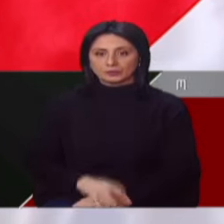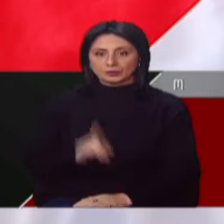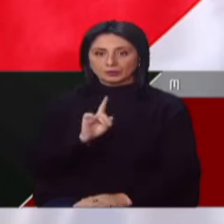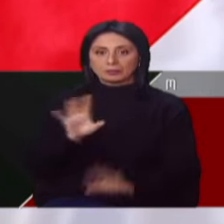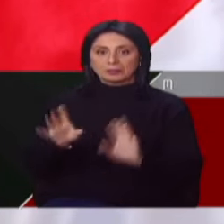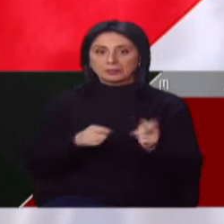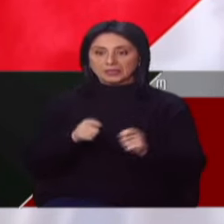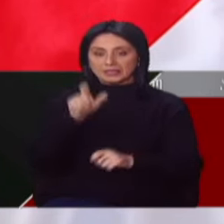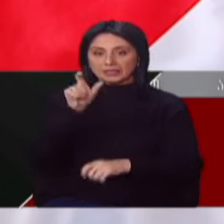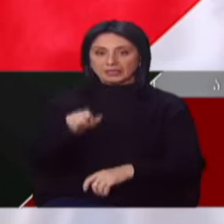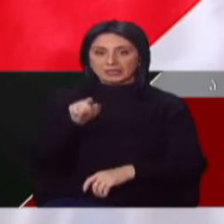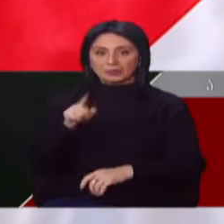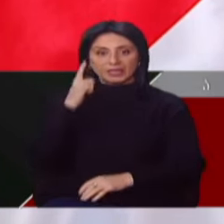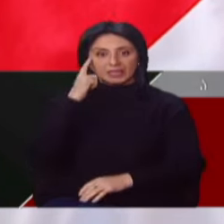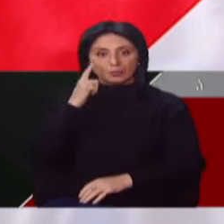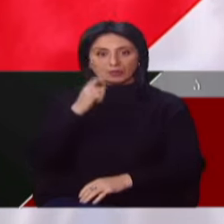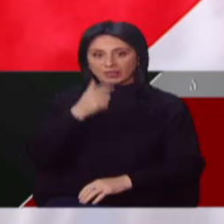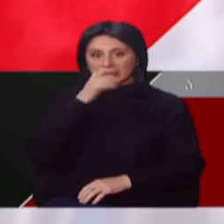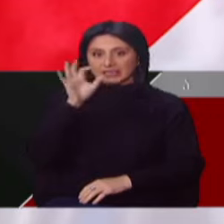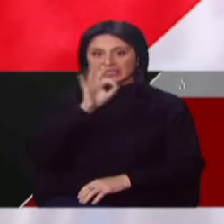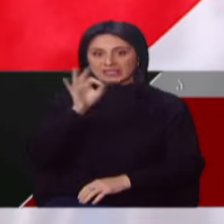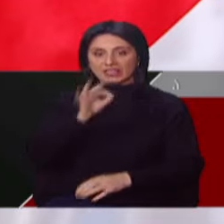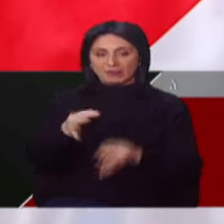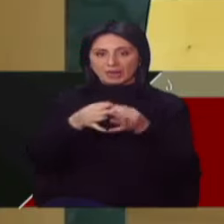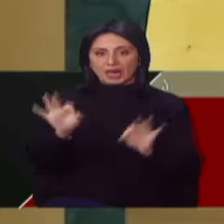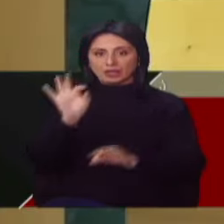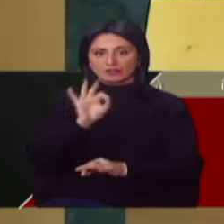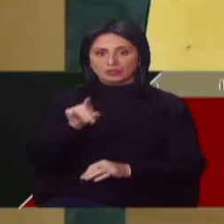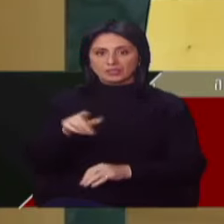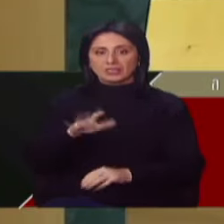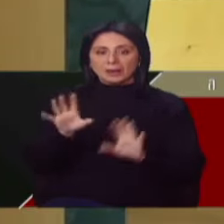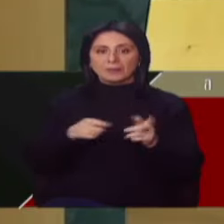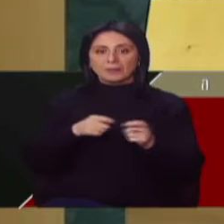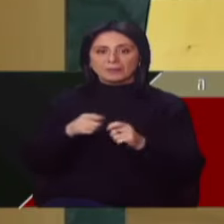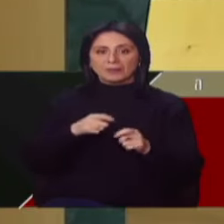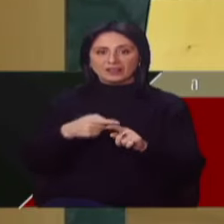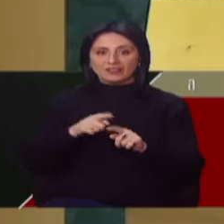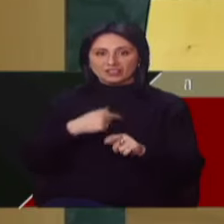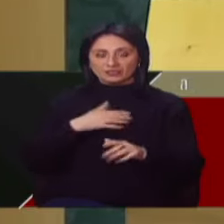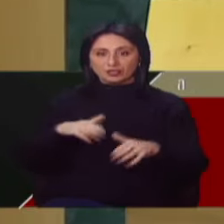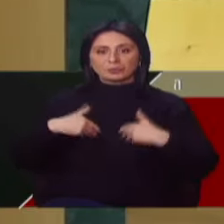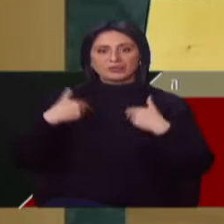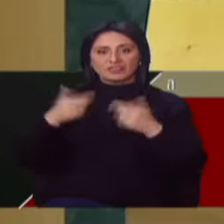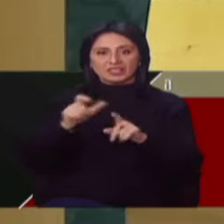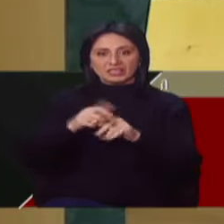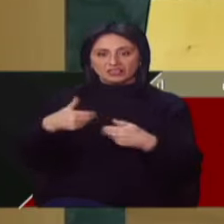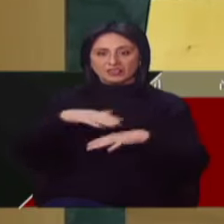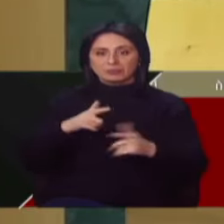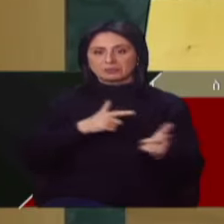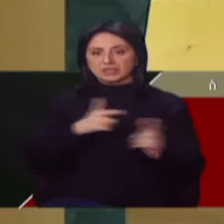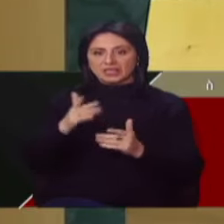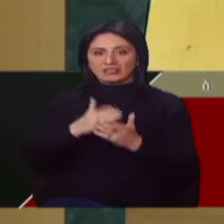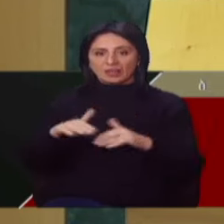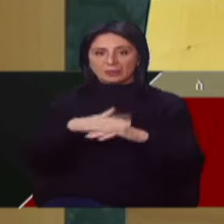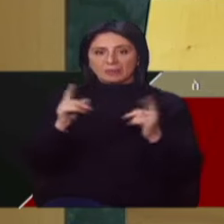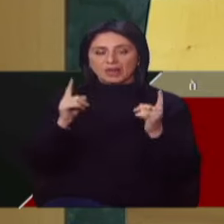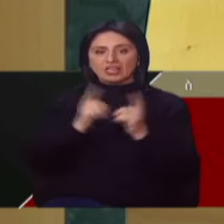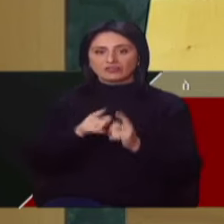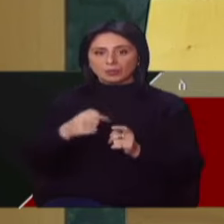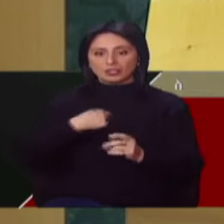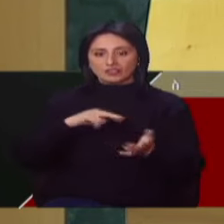რომ პრეზიდენტმა იფიქროს მიხეილ სააკაშვილის განთავისუფლებაზე. Პრეზიდენტის შემოსავალს ჩვენ მივესალმებით და მზად ვართ ამ პლატფორმის